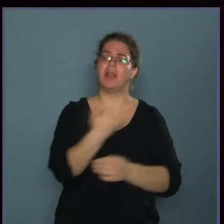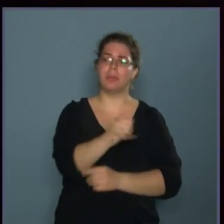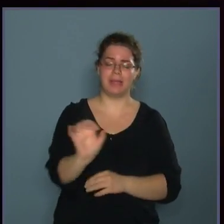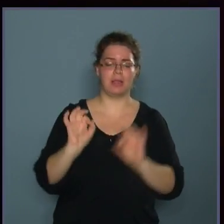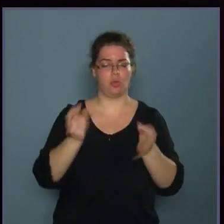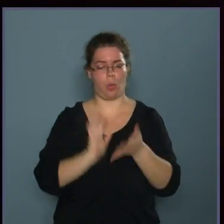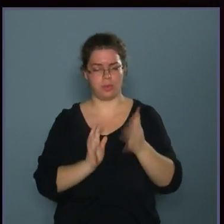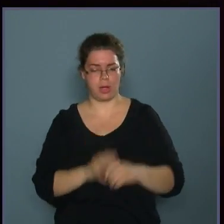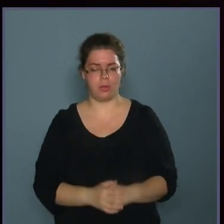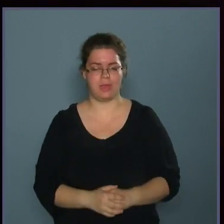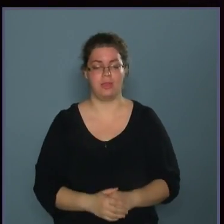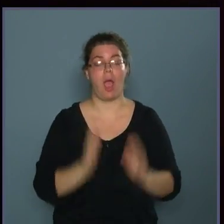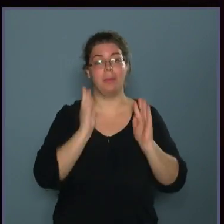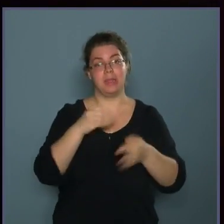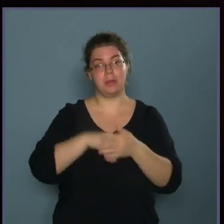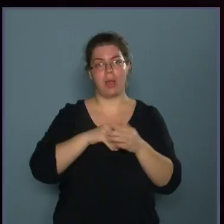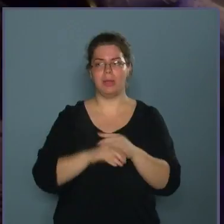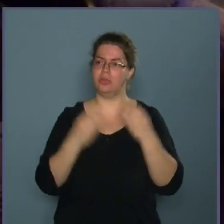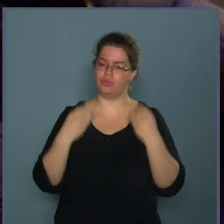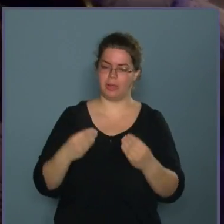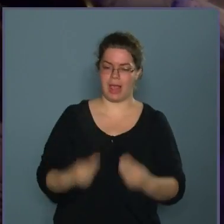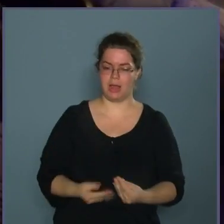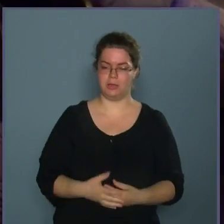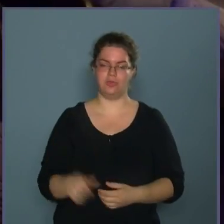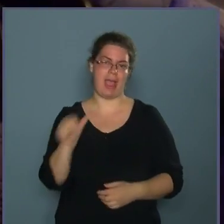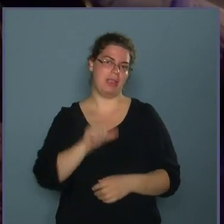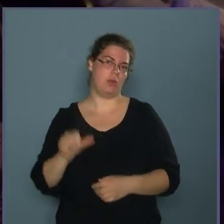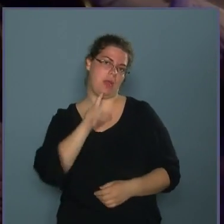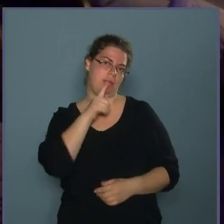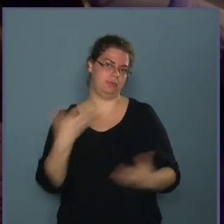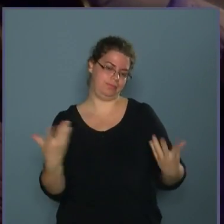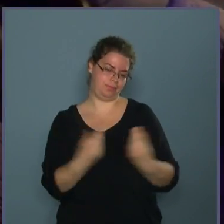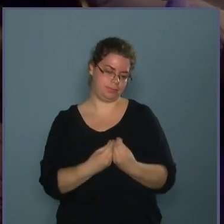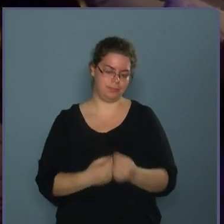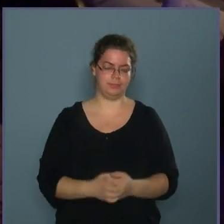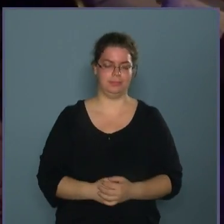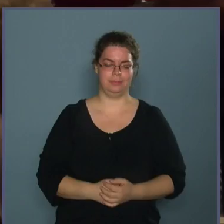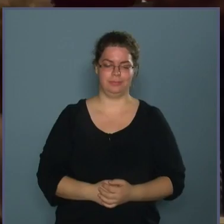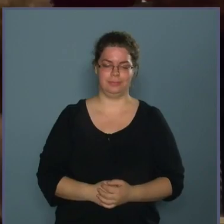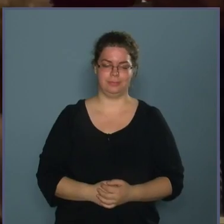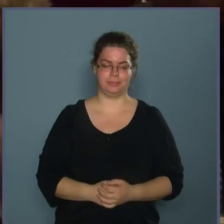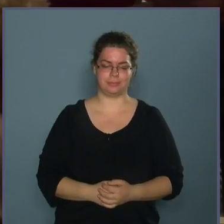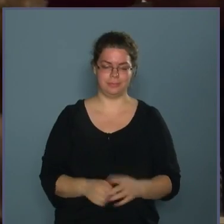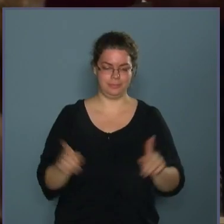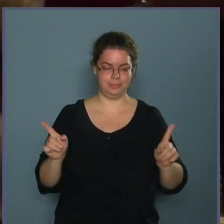mindenkinek jó szórakozást, bízunk abban, hogy egy csodálatos egy órát fogunk eltölteni egymás társaságában.